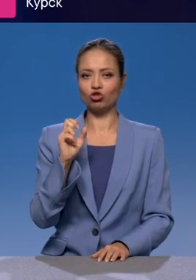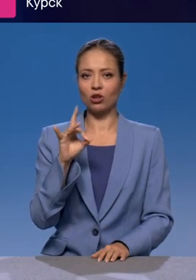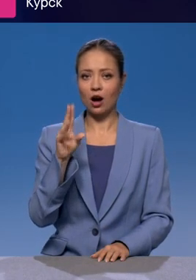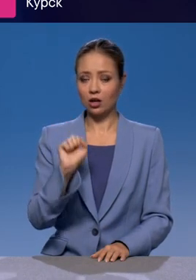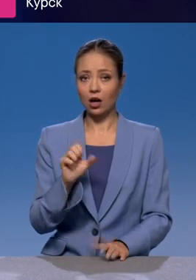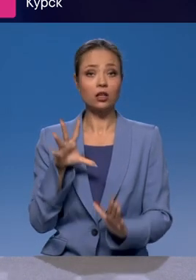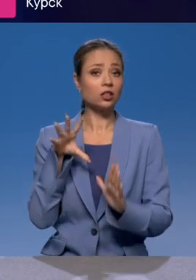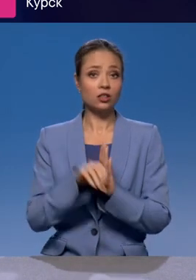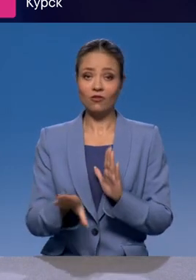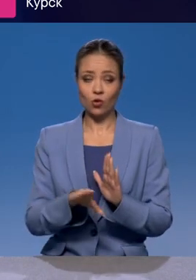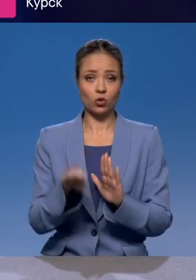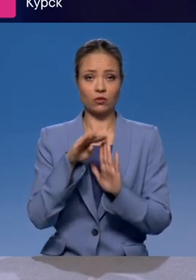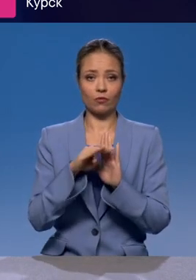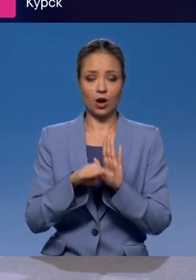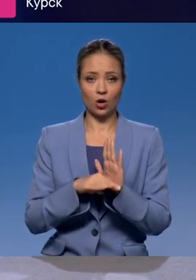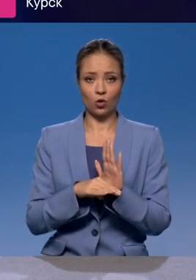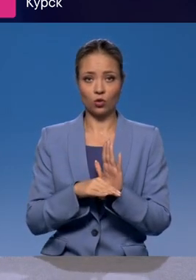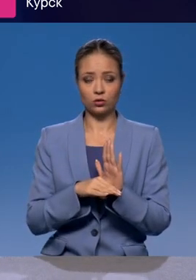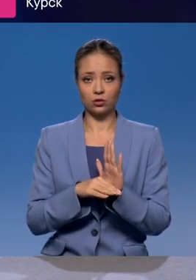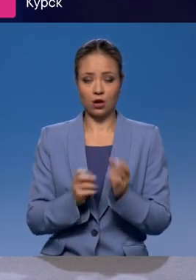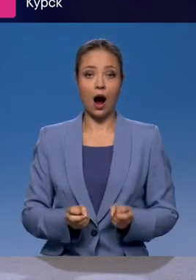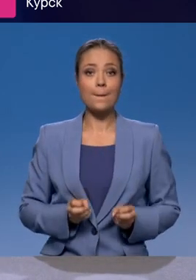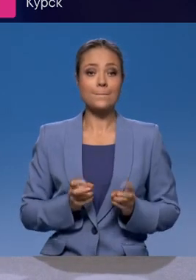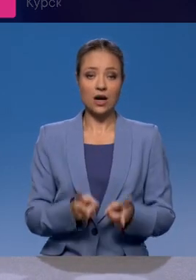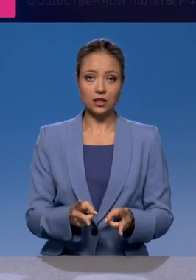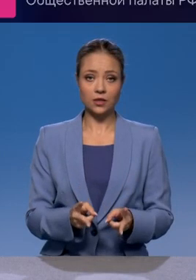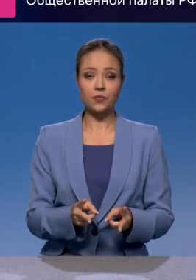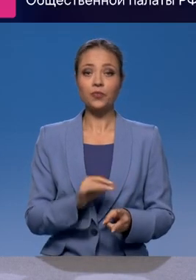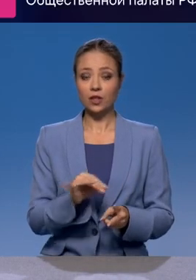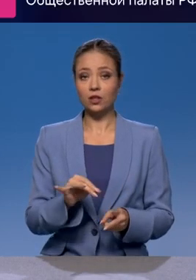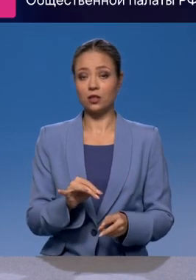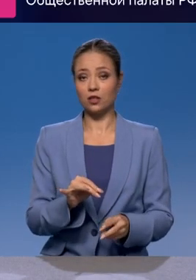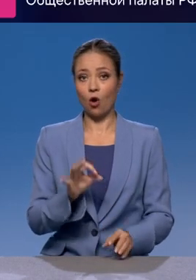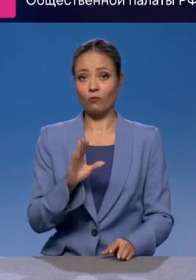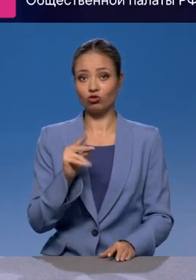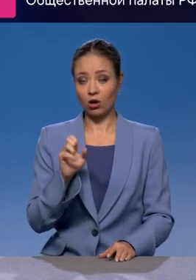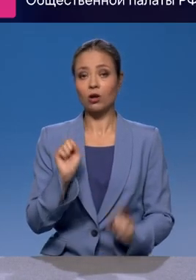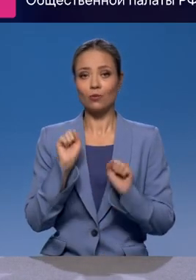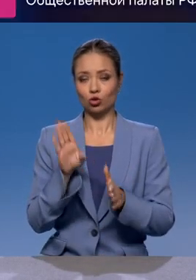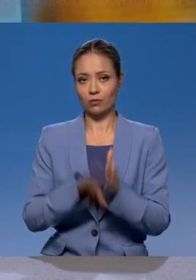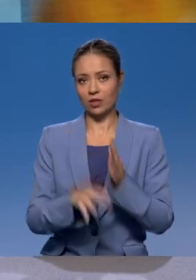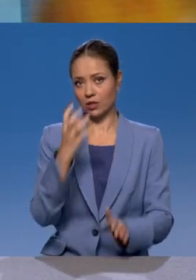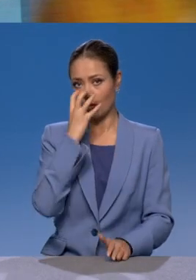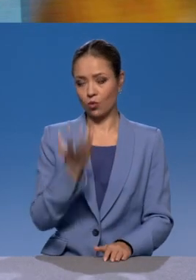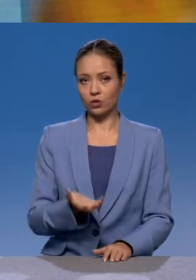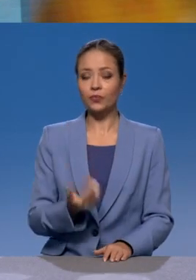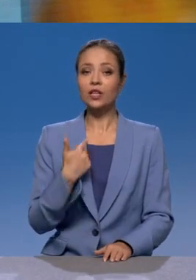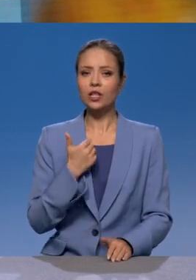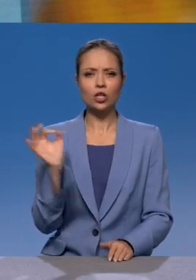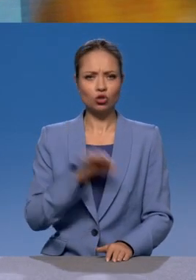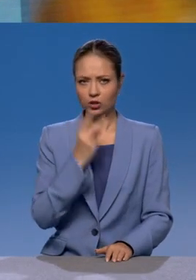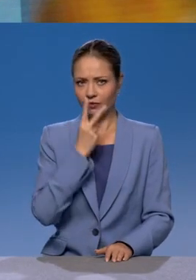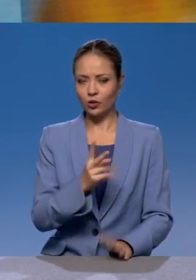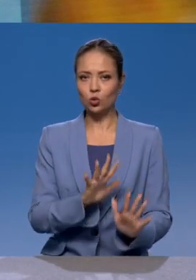породам, предоставляющим угрозу, и она может выгуливаться просто без намордника. И я часто вижу случаи,